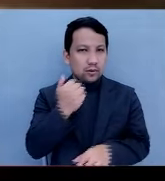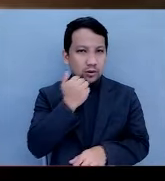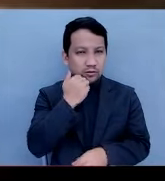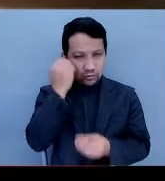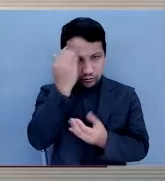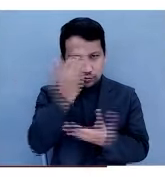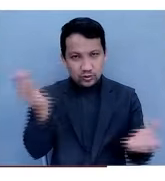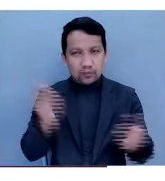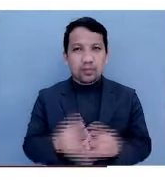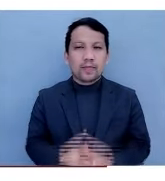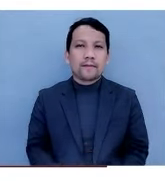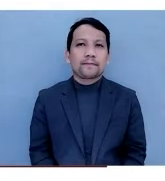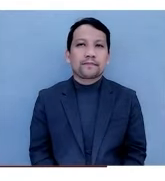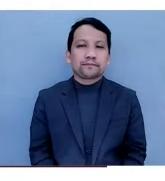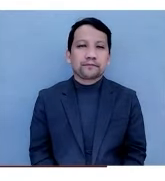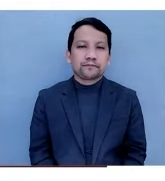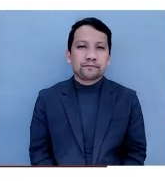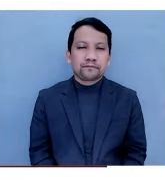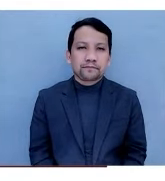impormasyon.